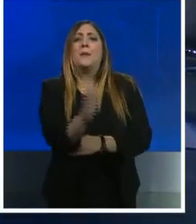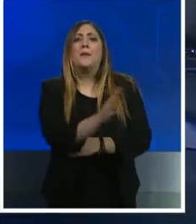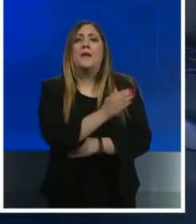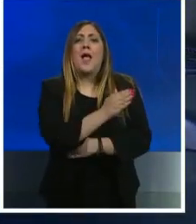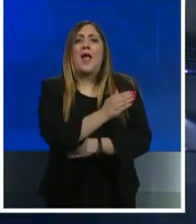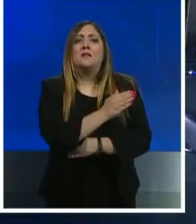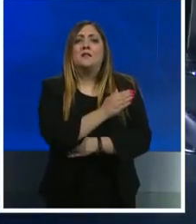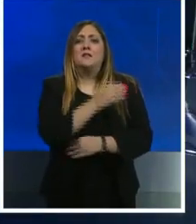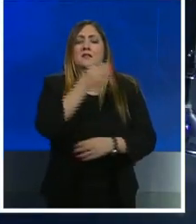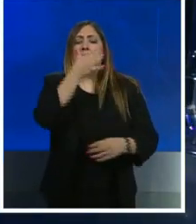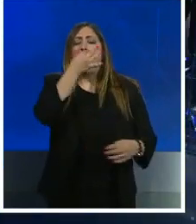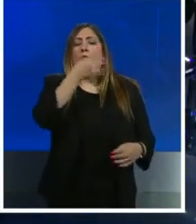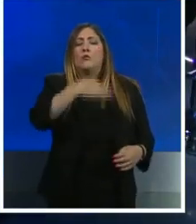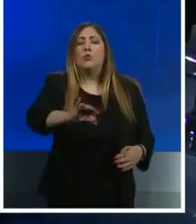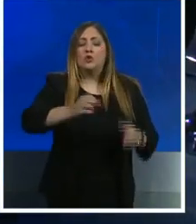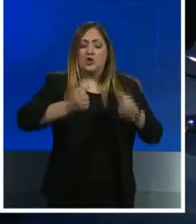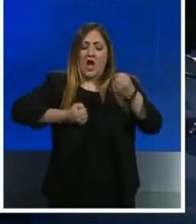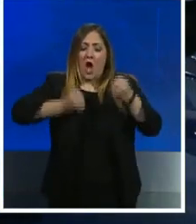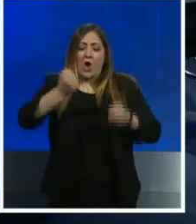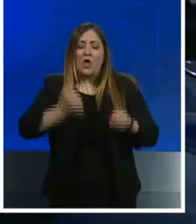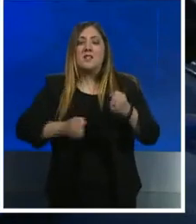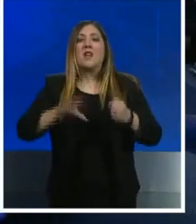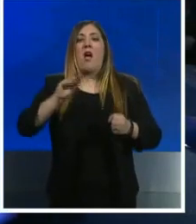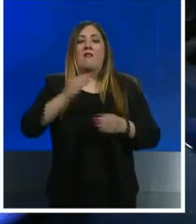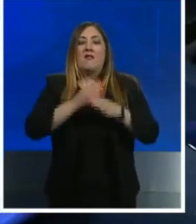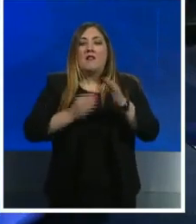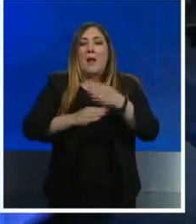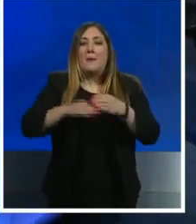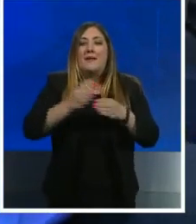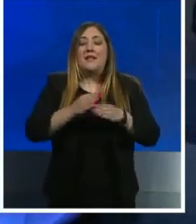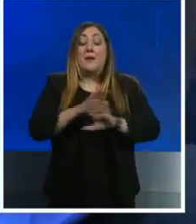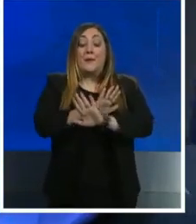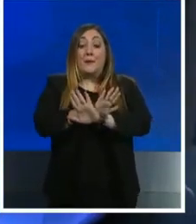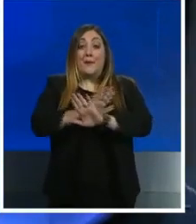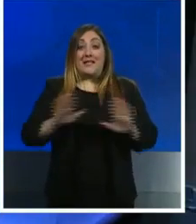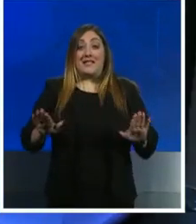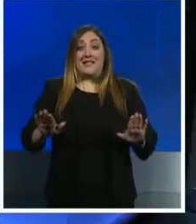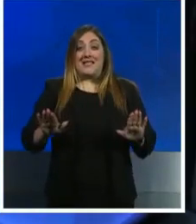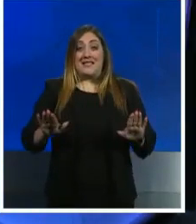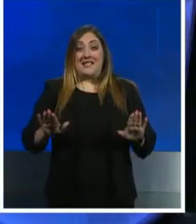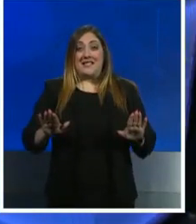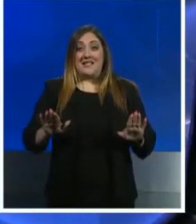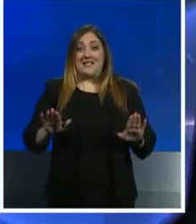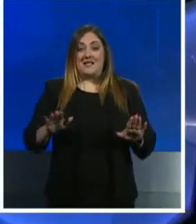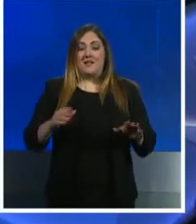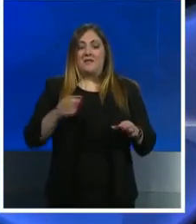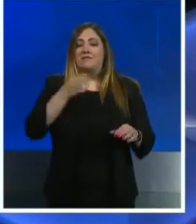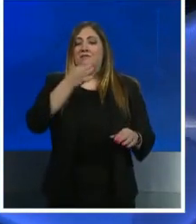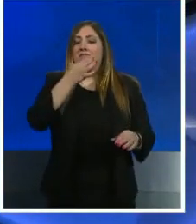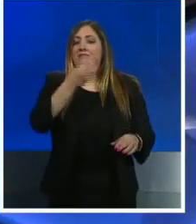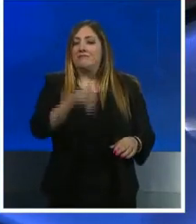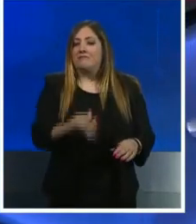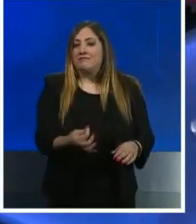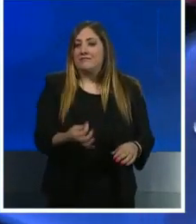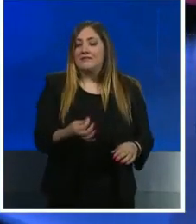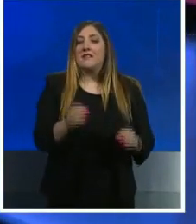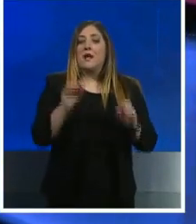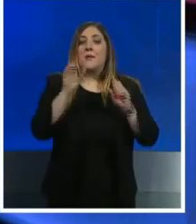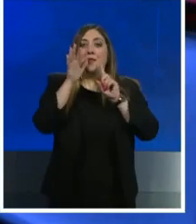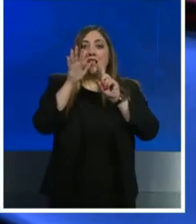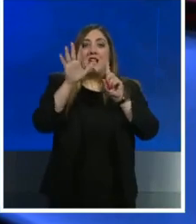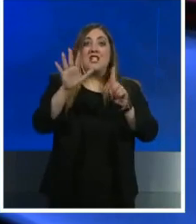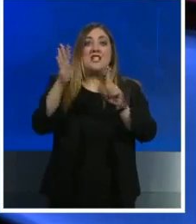u ċappa siment. Mela il-poplu Malti, meta vota u għaliva għal dak